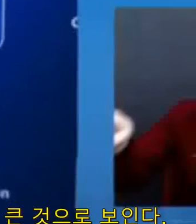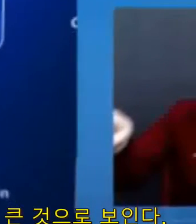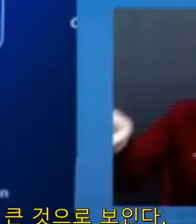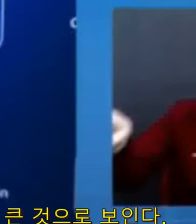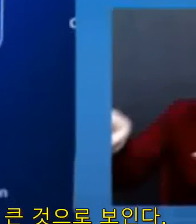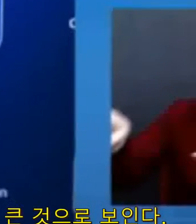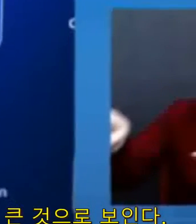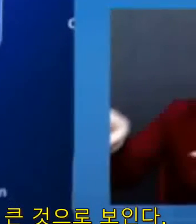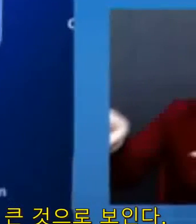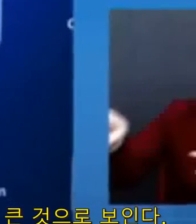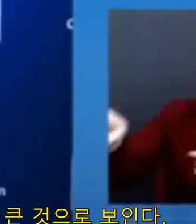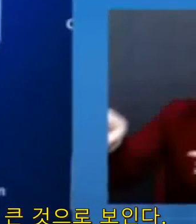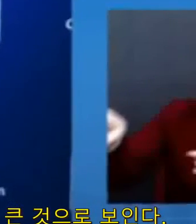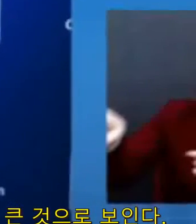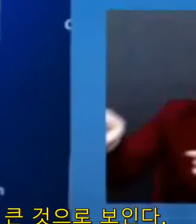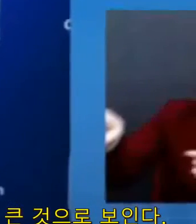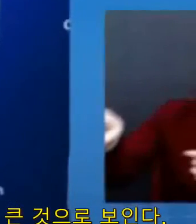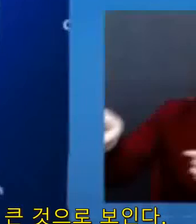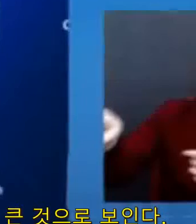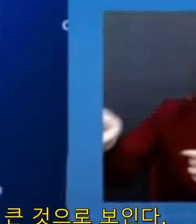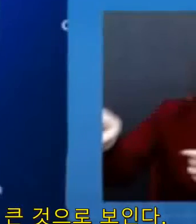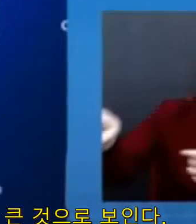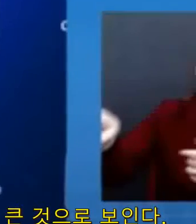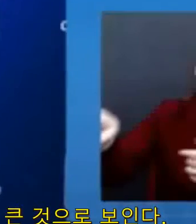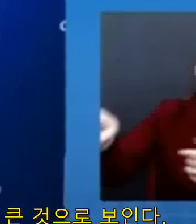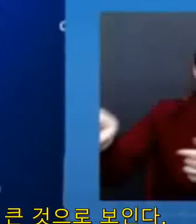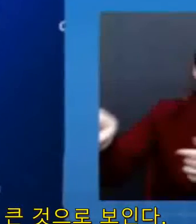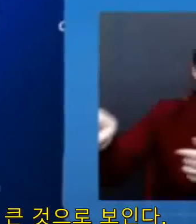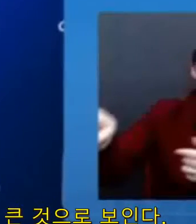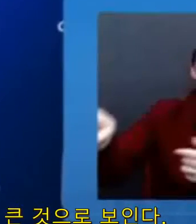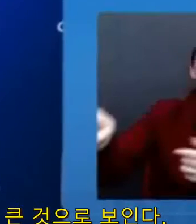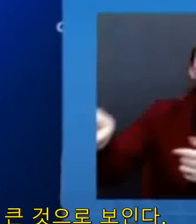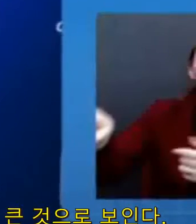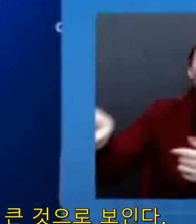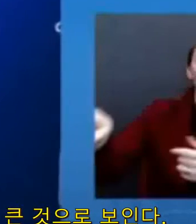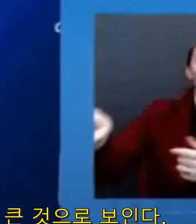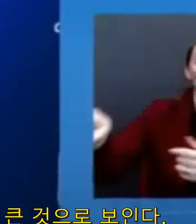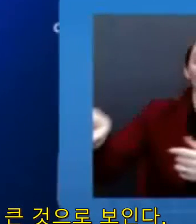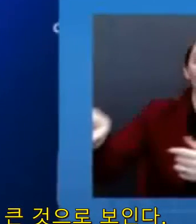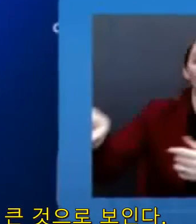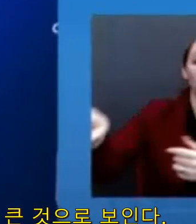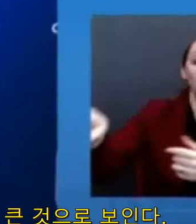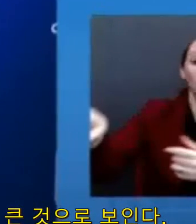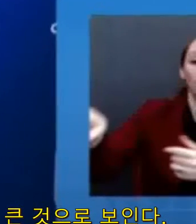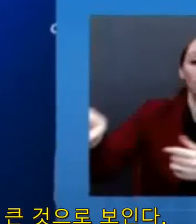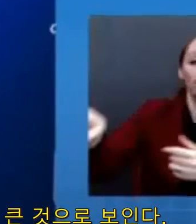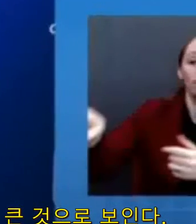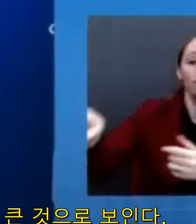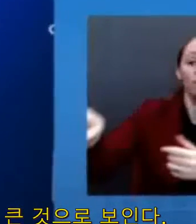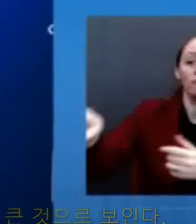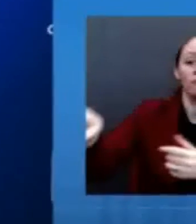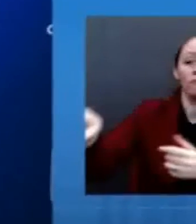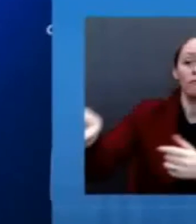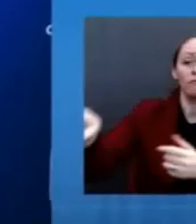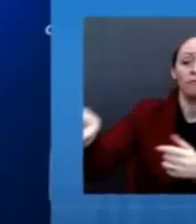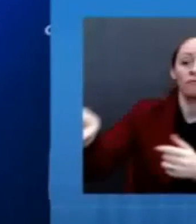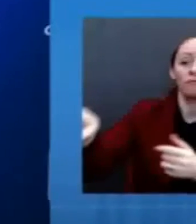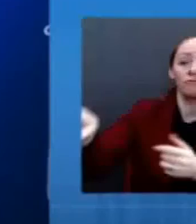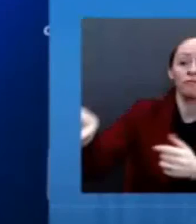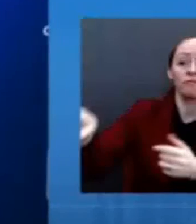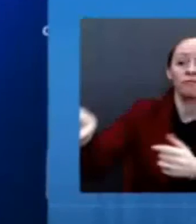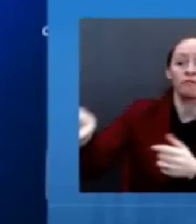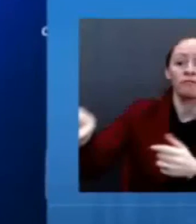2배로 늘었다고 밝혔다. 전염성이 강한 오미크론 변이 영향이 큰 것으로 보인다. 로셀 월렌스키 CDC 국장은 5일